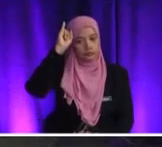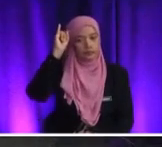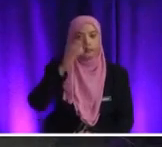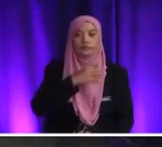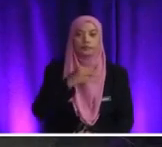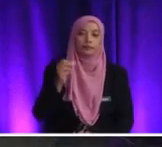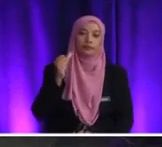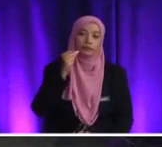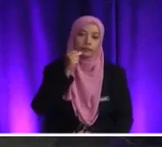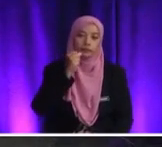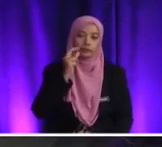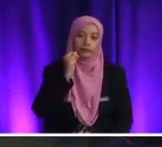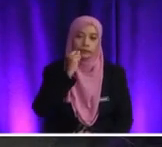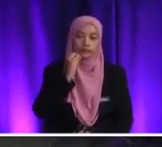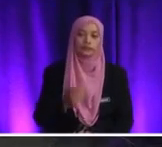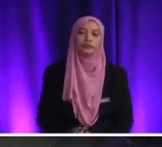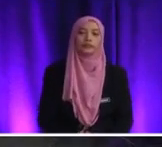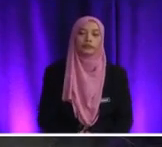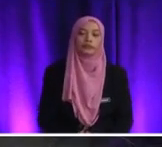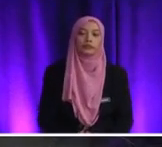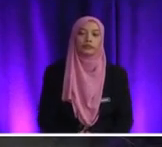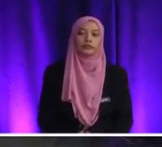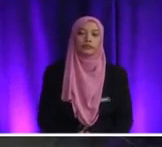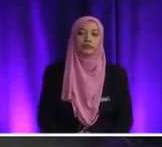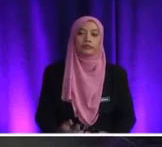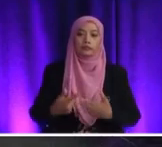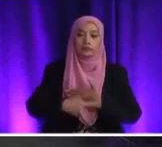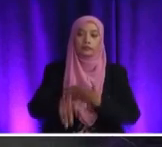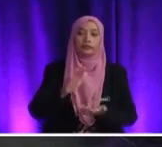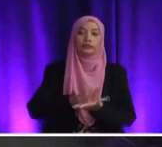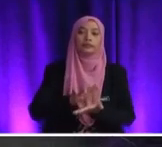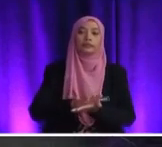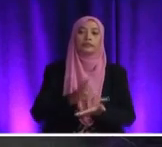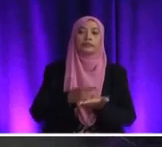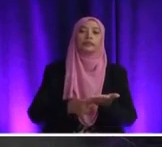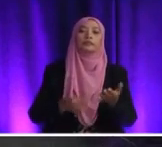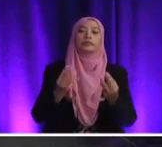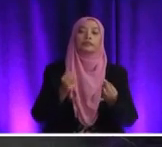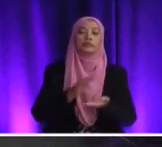Abdul Khalid 7 mereka lepas tiga telinganya lihat kiri